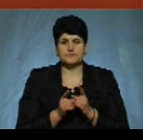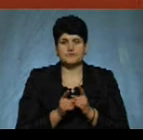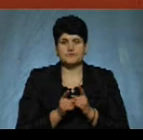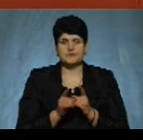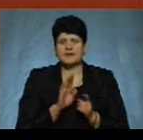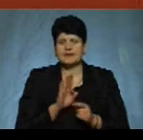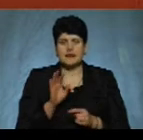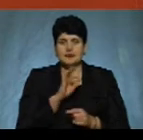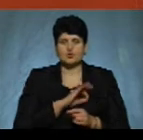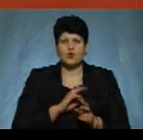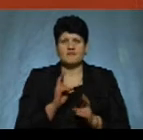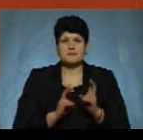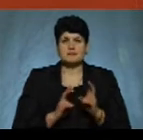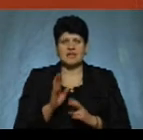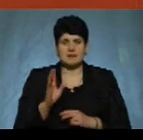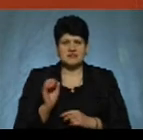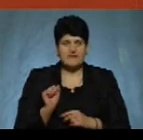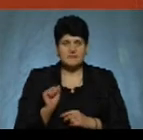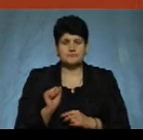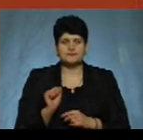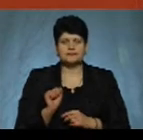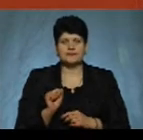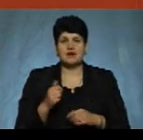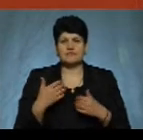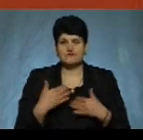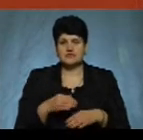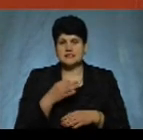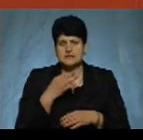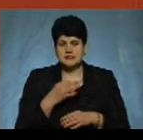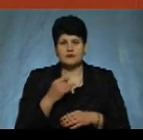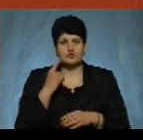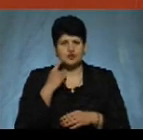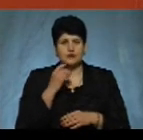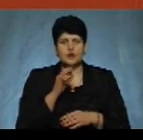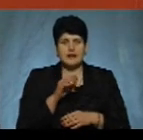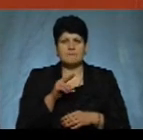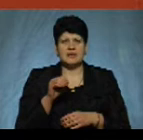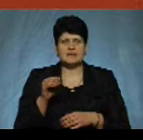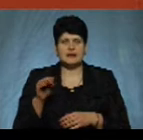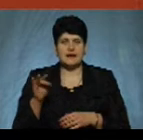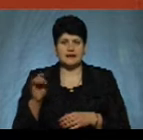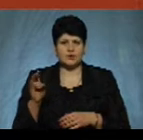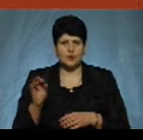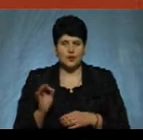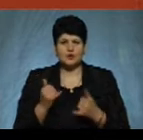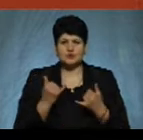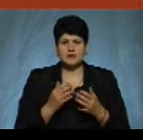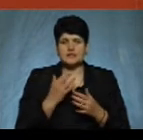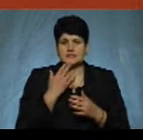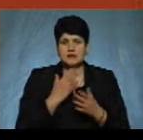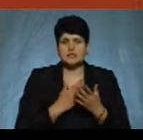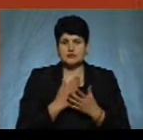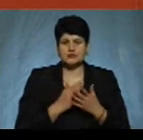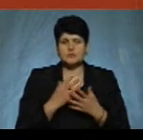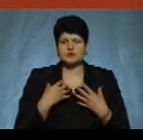некомерційні неприбуткові підприємства. Як вже сказав, ви чули Олег Петренко, сьогодні Національна служба здоров'я є